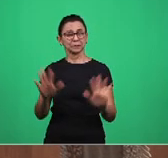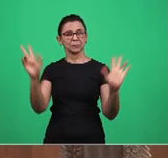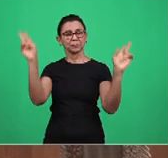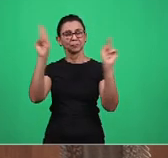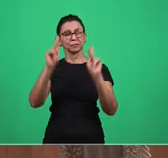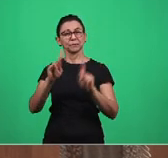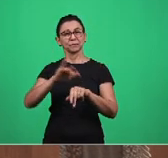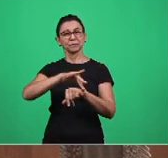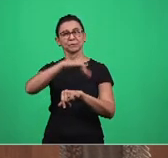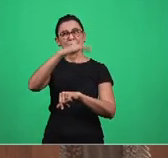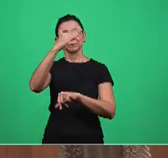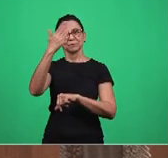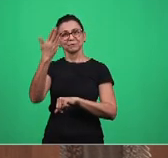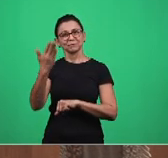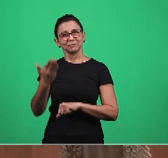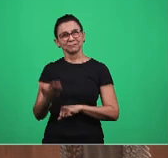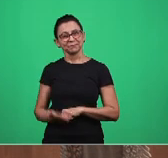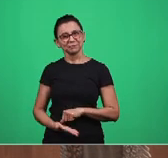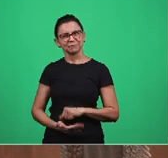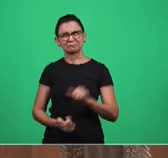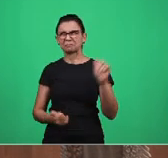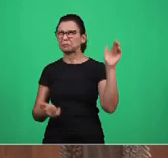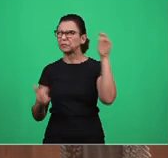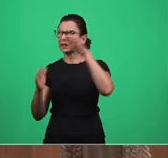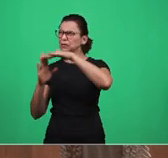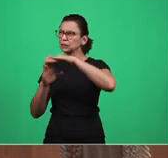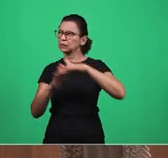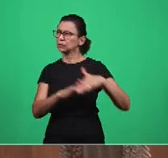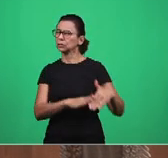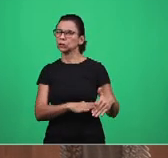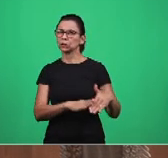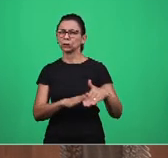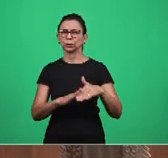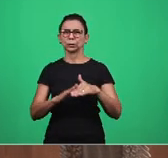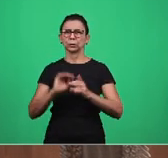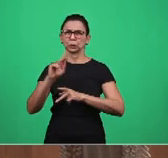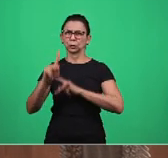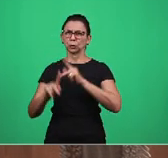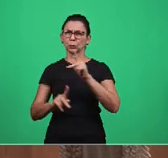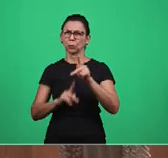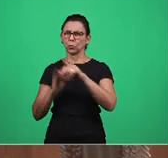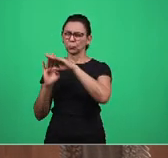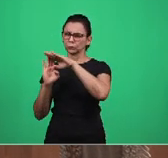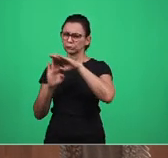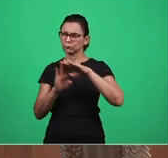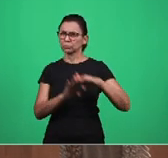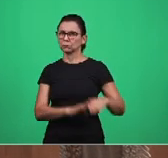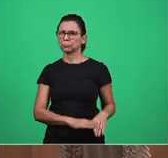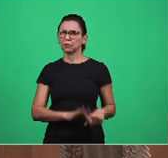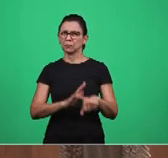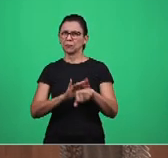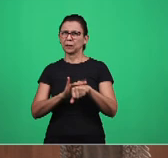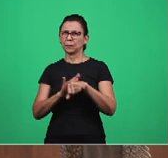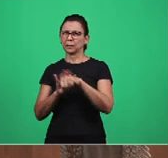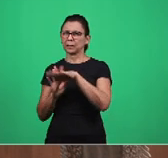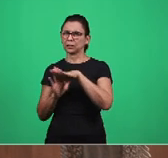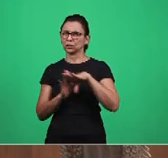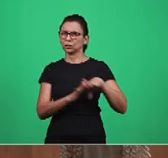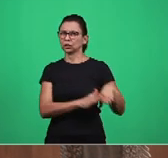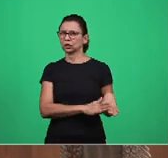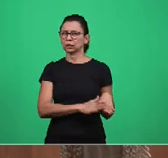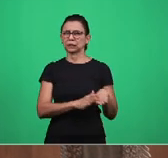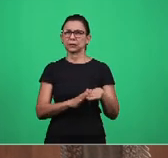présence, que tu puisses enlever tout mal dans la vie de ton peuple, en éloignant la maladie, en donnant